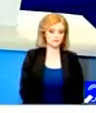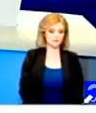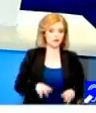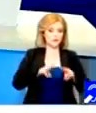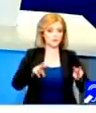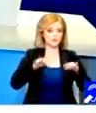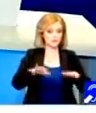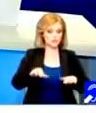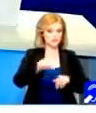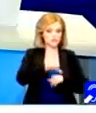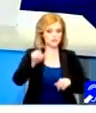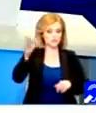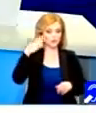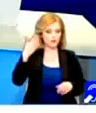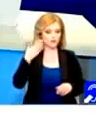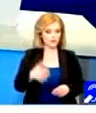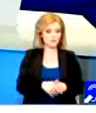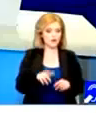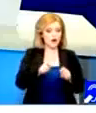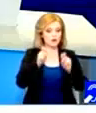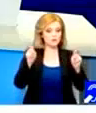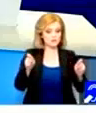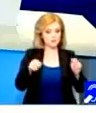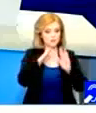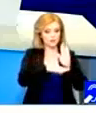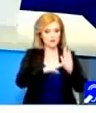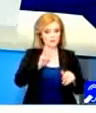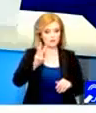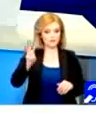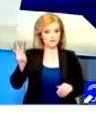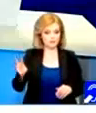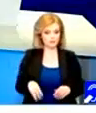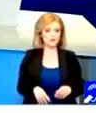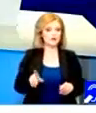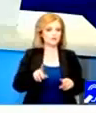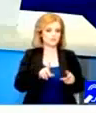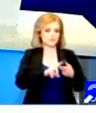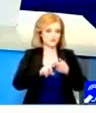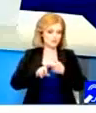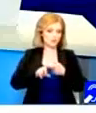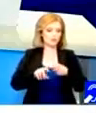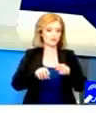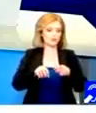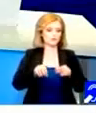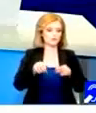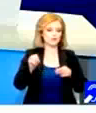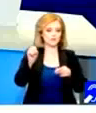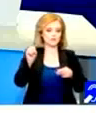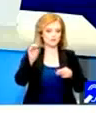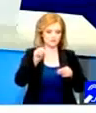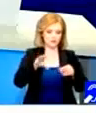Ministerul Afacerilor Externe de la București a lansat Ghidul Alegătorului Român din Străinătate în contextul alegerilor europarlamentare de pe